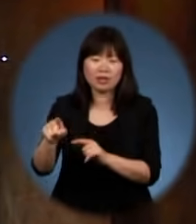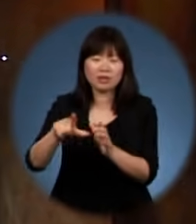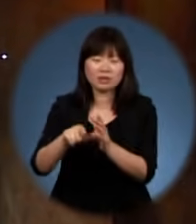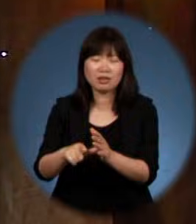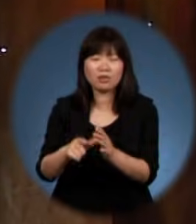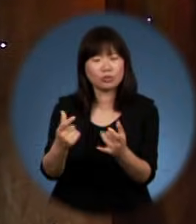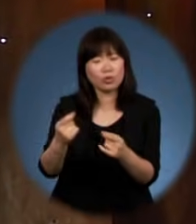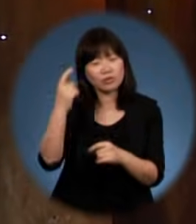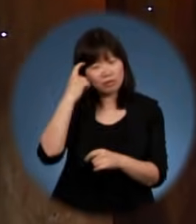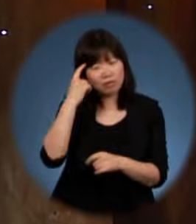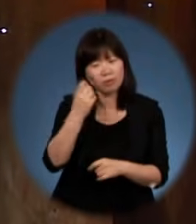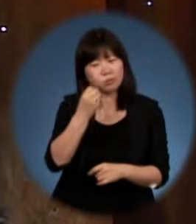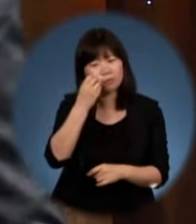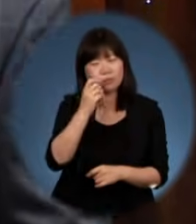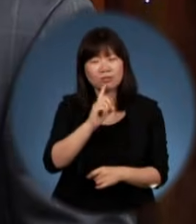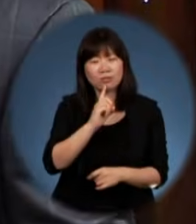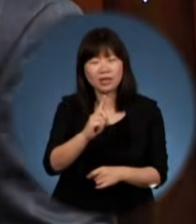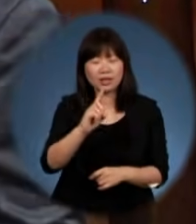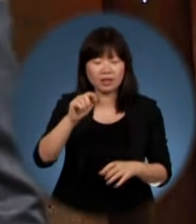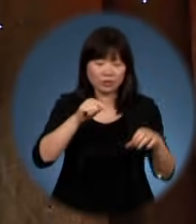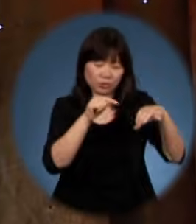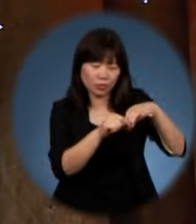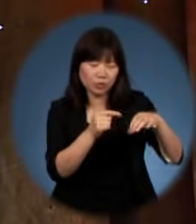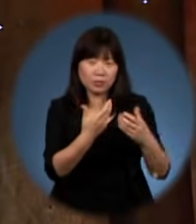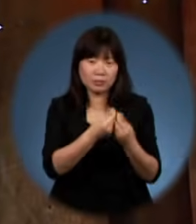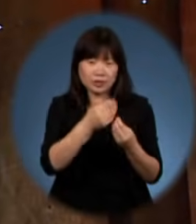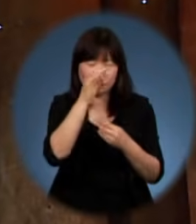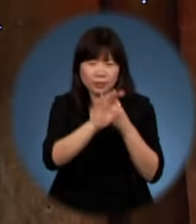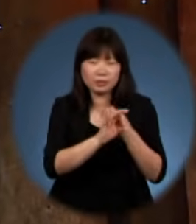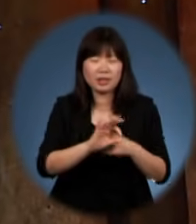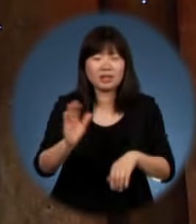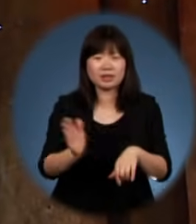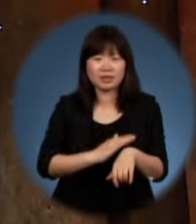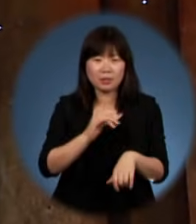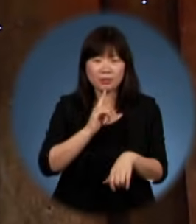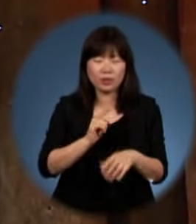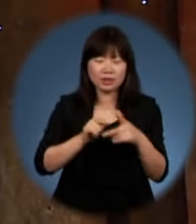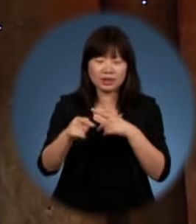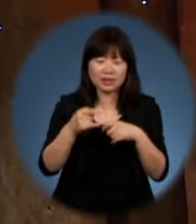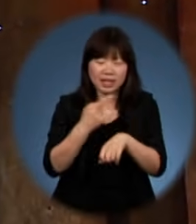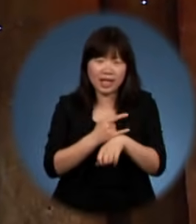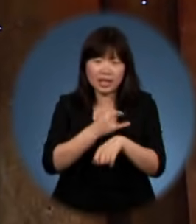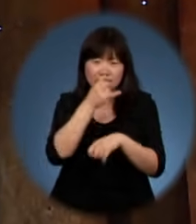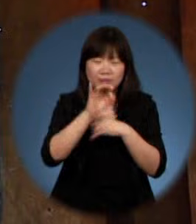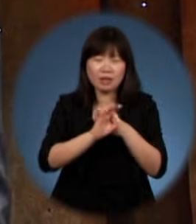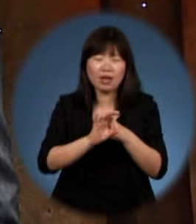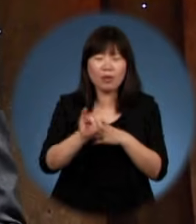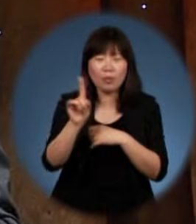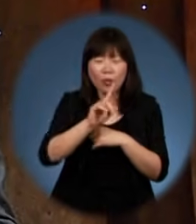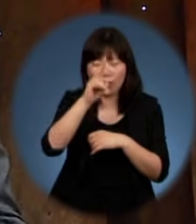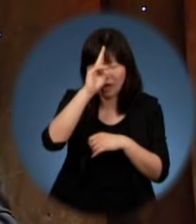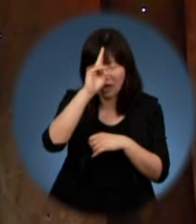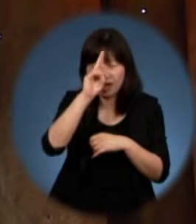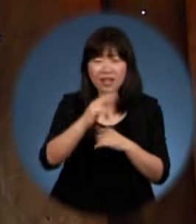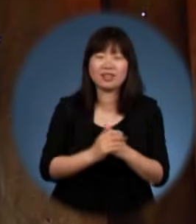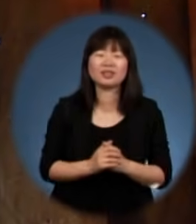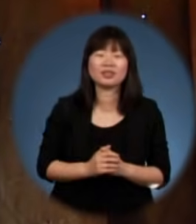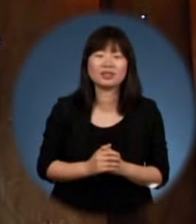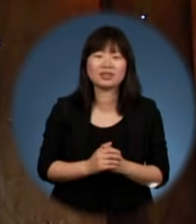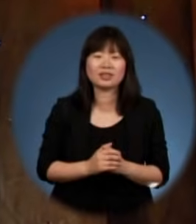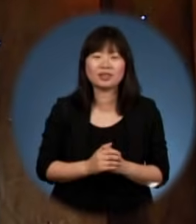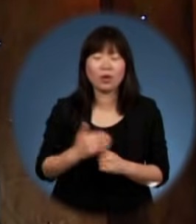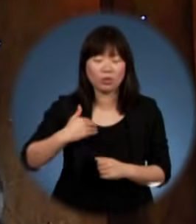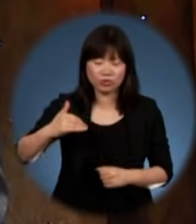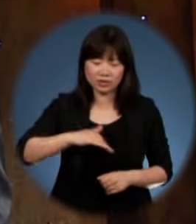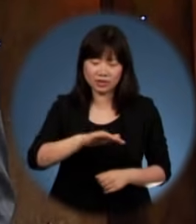했을까 자 여분이 동굴의 비유는 요 잘못 이 이해하시면 은 마치 이것이 어떤 뭐